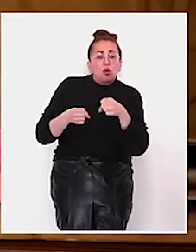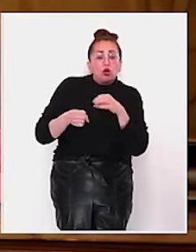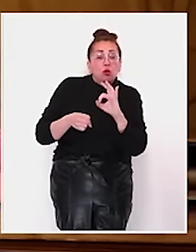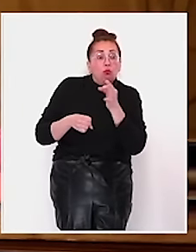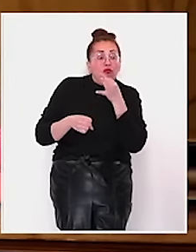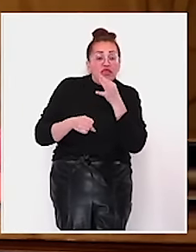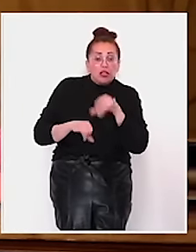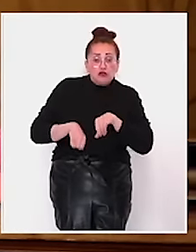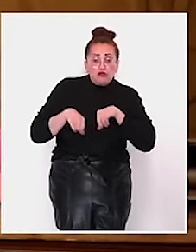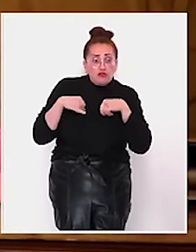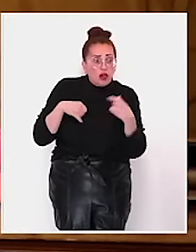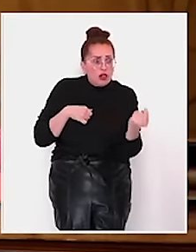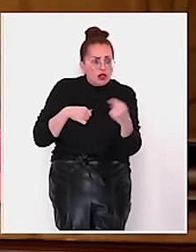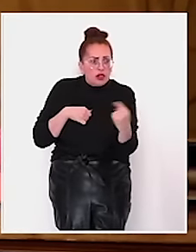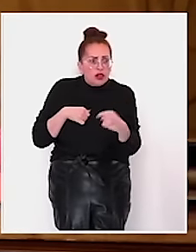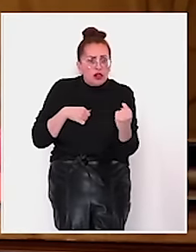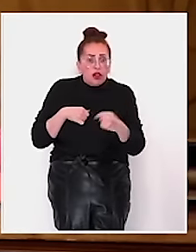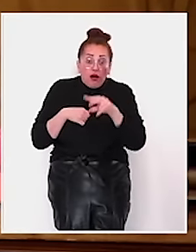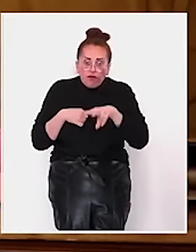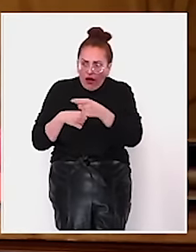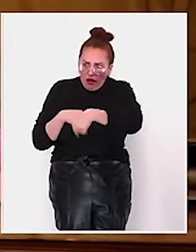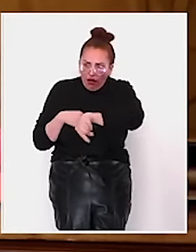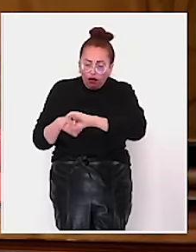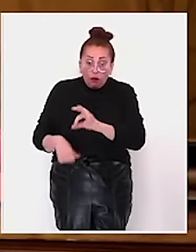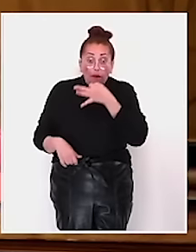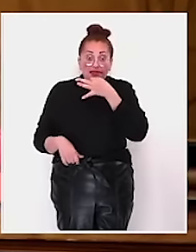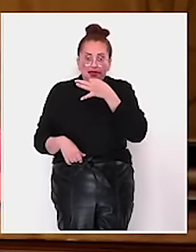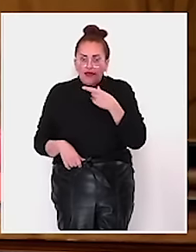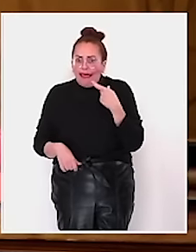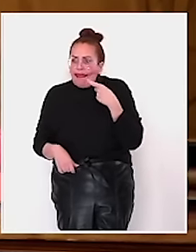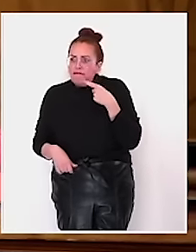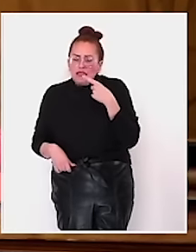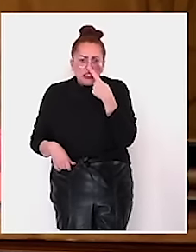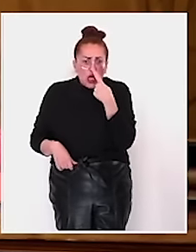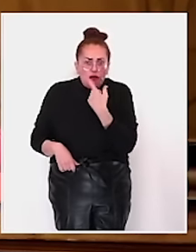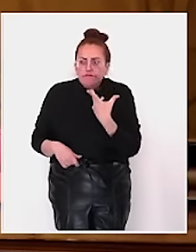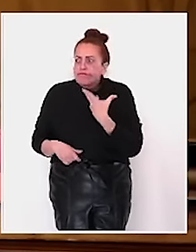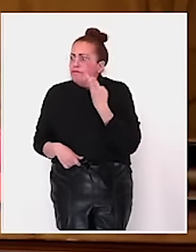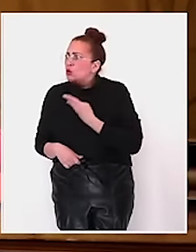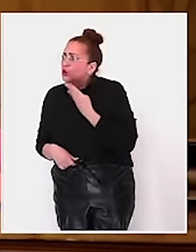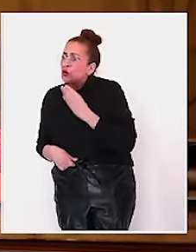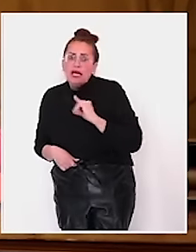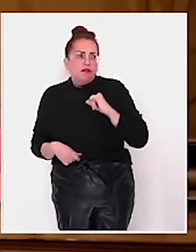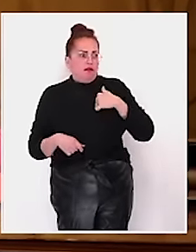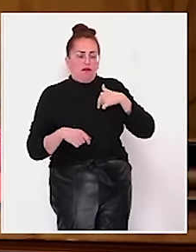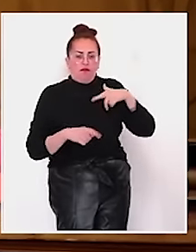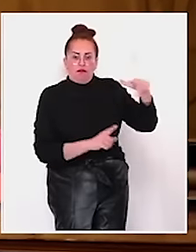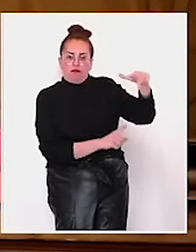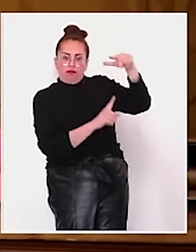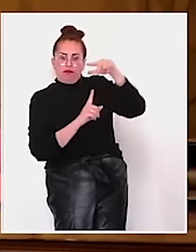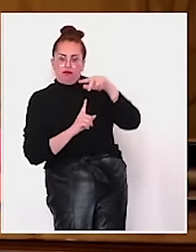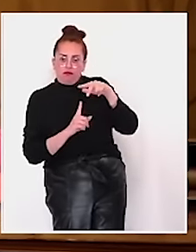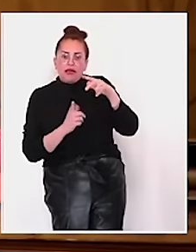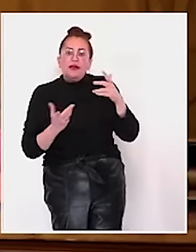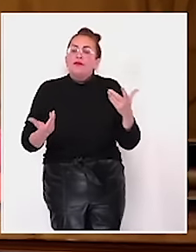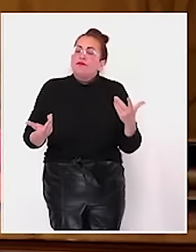sont là sur le temps méridien, entre midi et deux, pour accompagner les élèves. Et c'est vrai que pour le coup, le